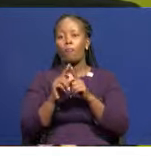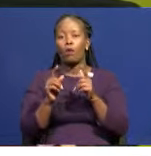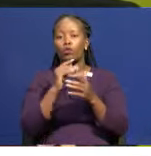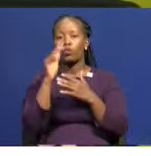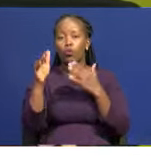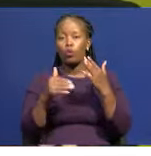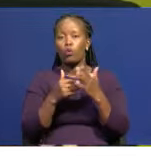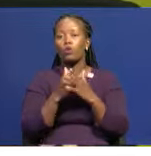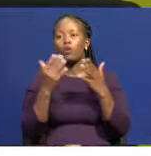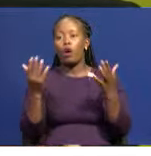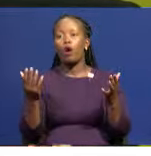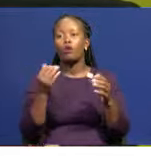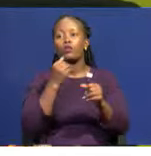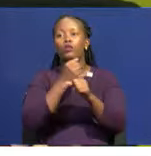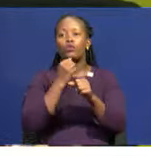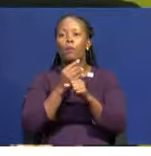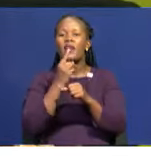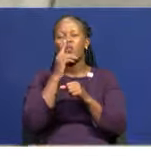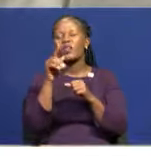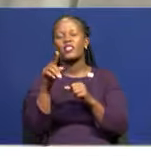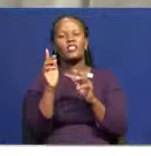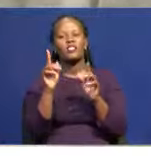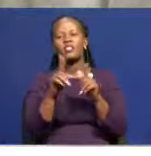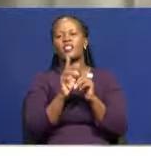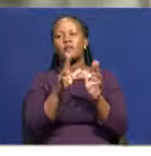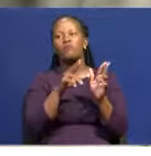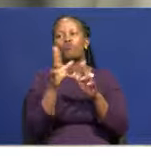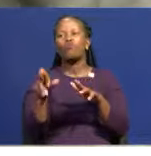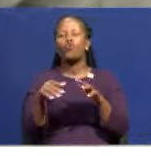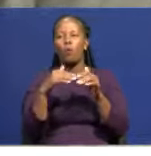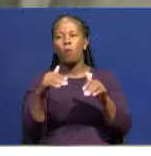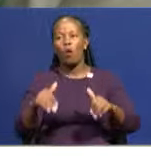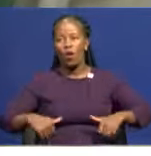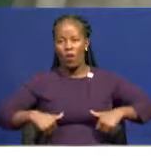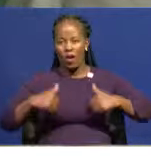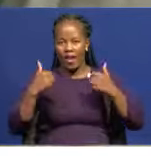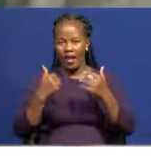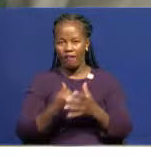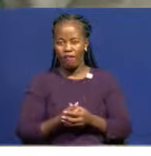kama maisha yake sasa.